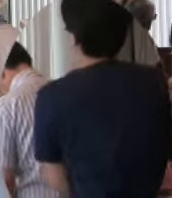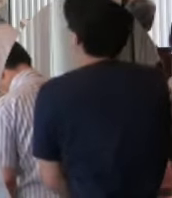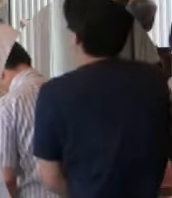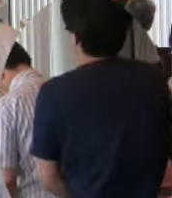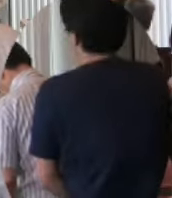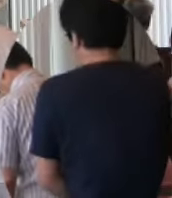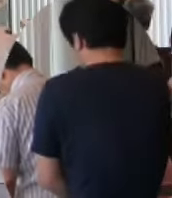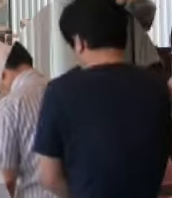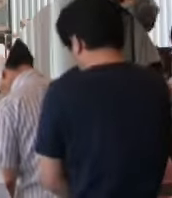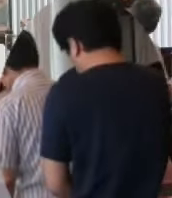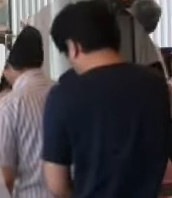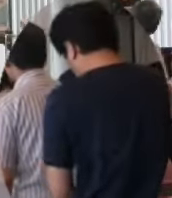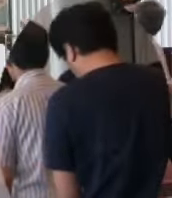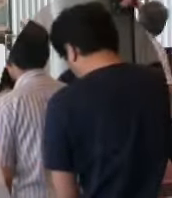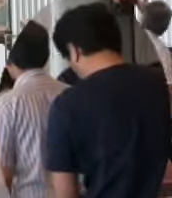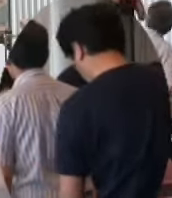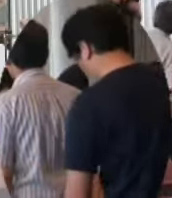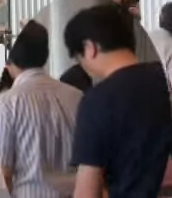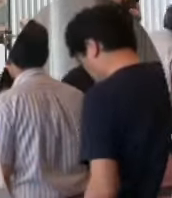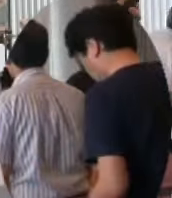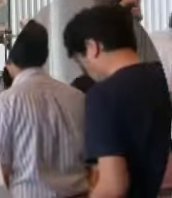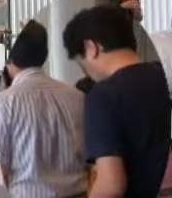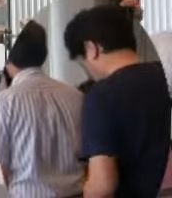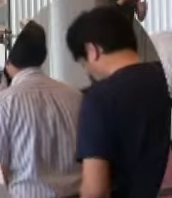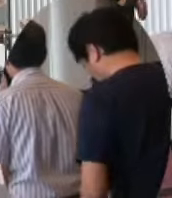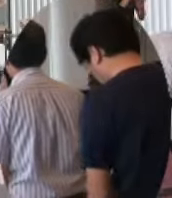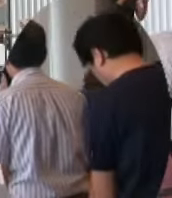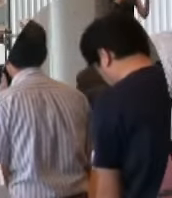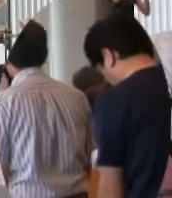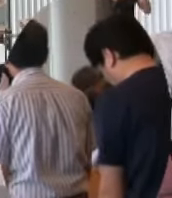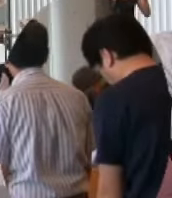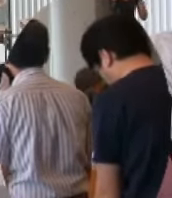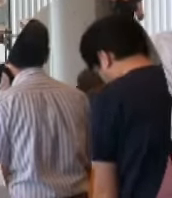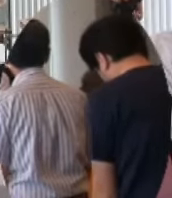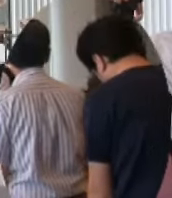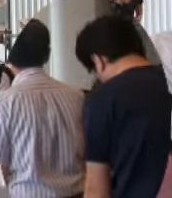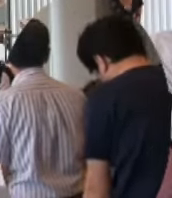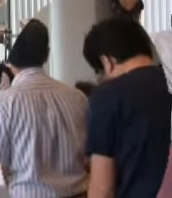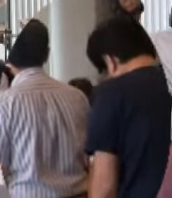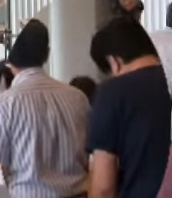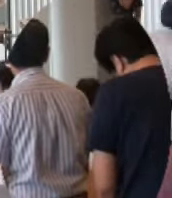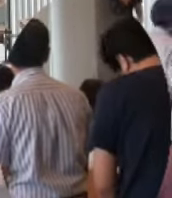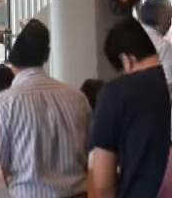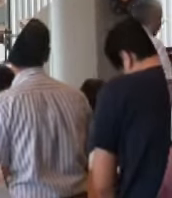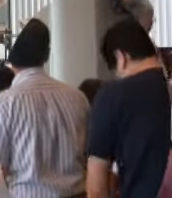第一礼拝からございます。また来週は聖餐式をいたします。